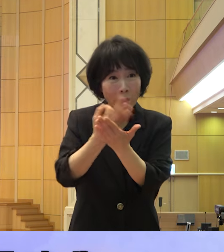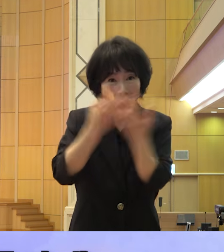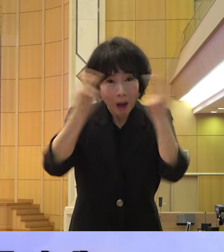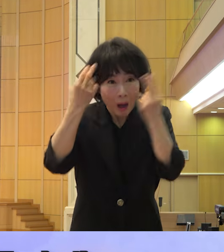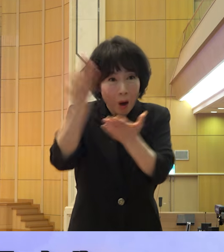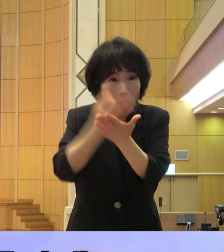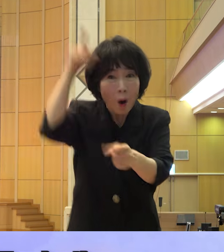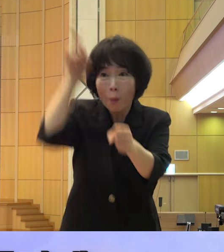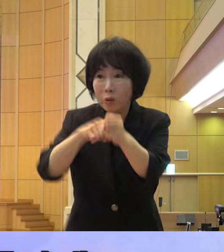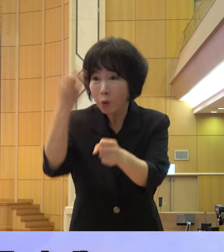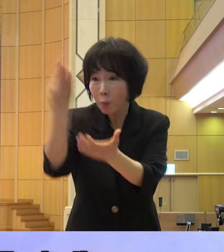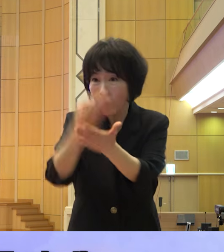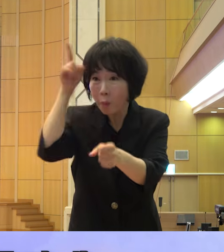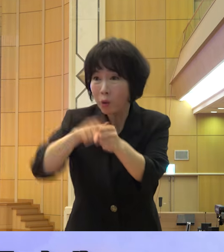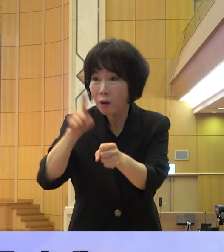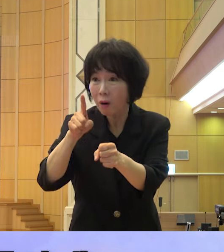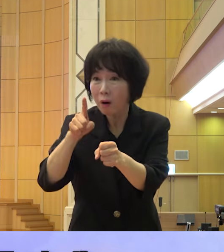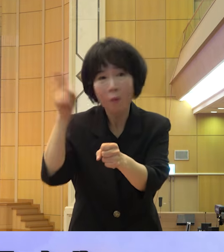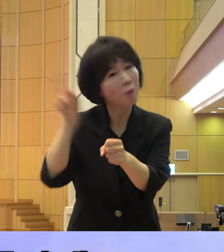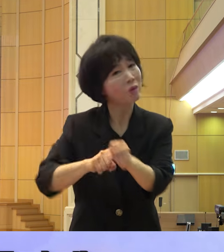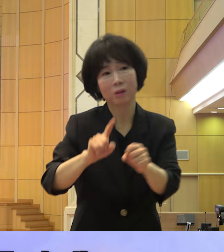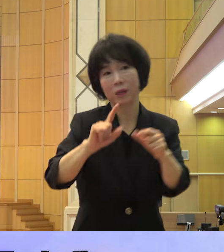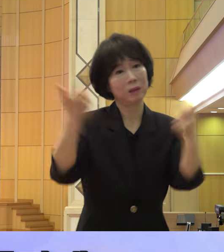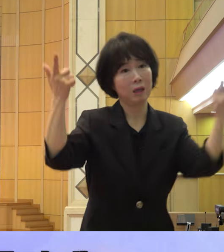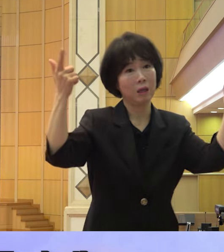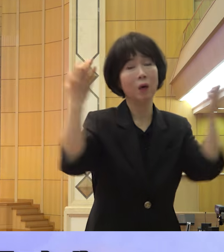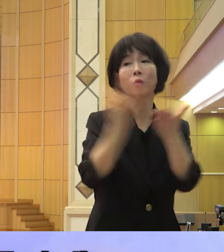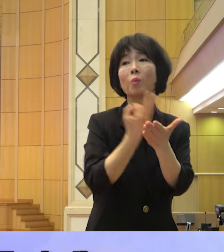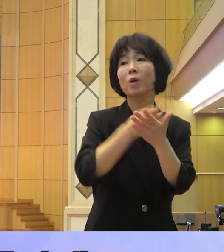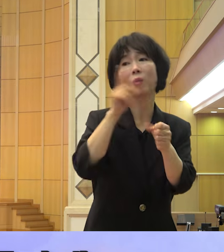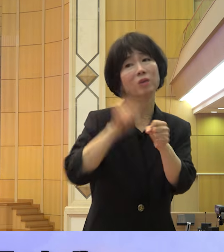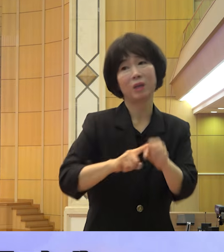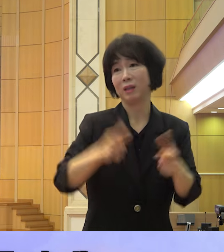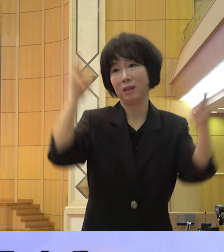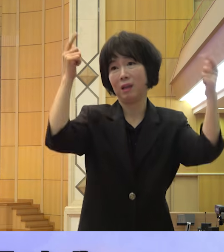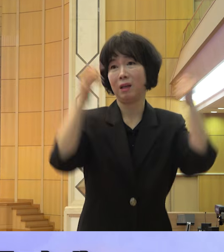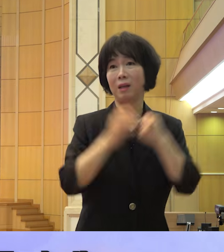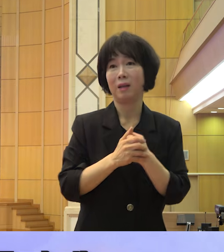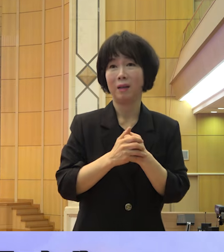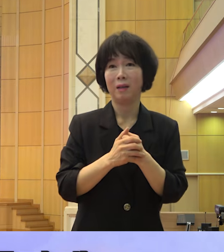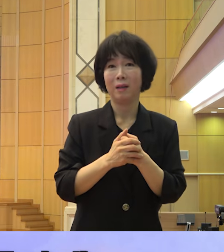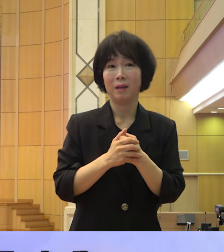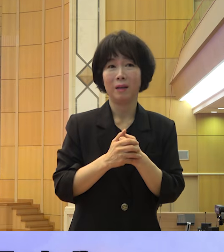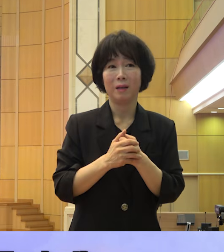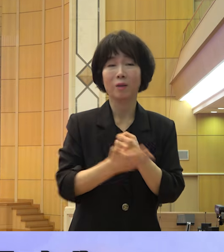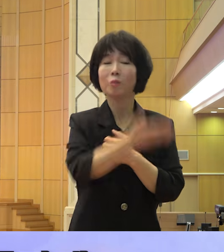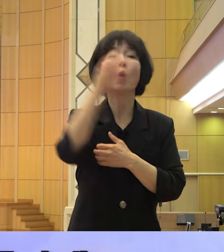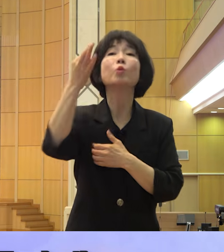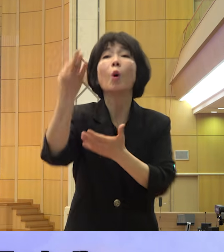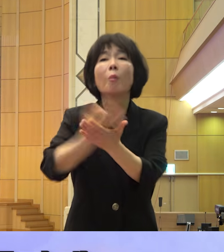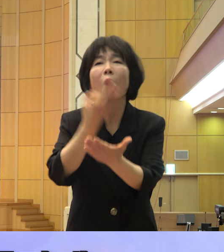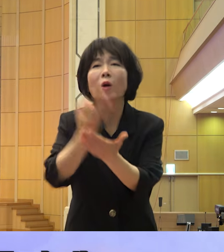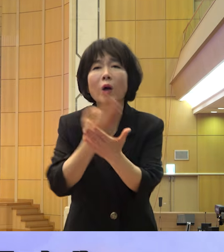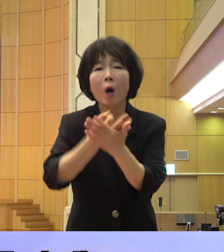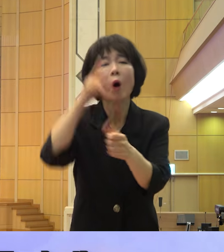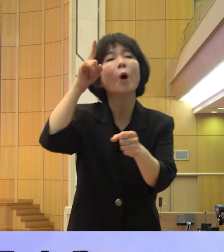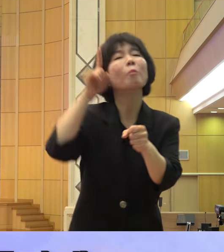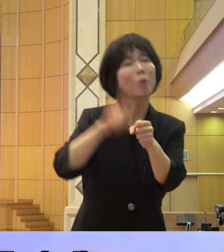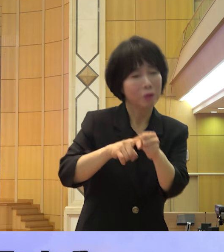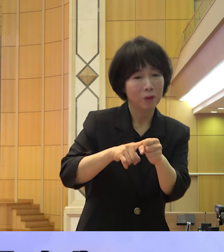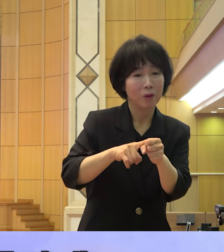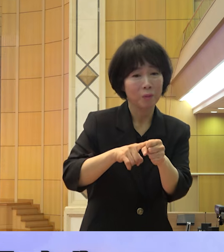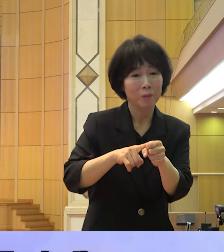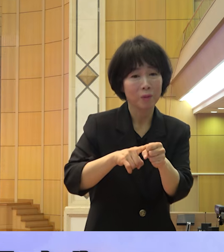사는 겁니까? 돈 모아놓고 죽으면 무슨 소용이 있습니까? 그러니까 돈을 벌기 위해서 사는